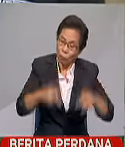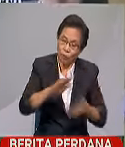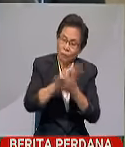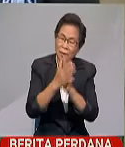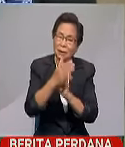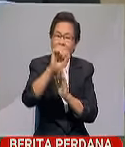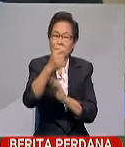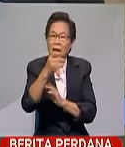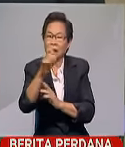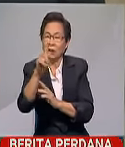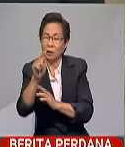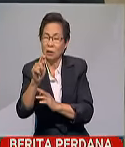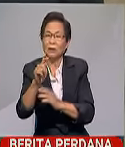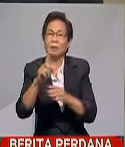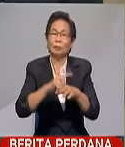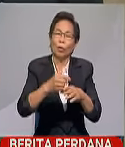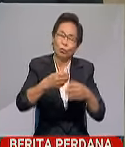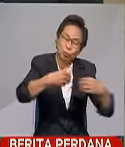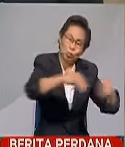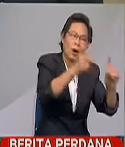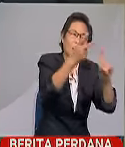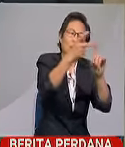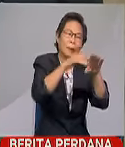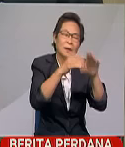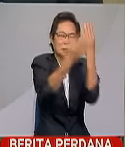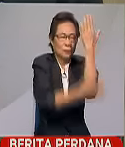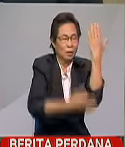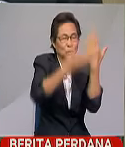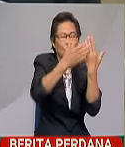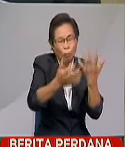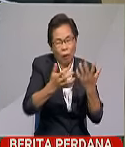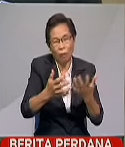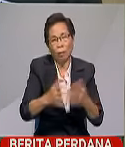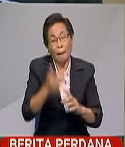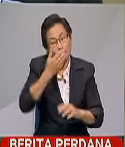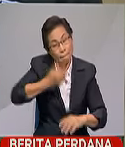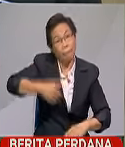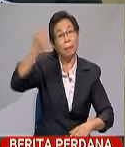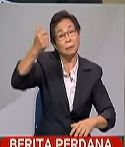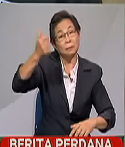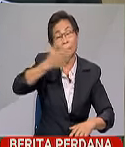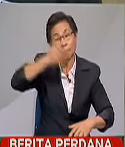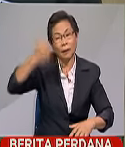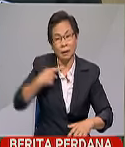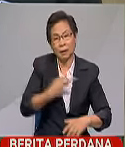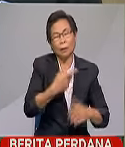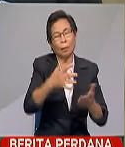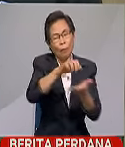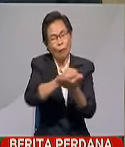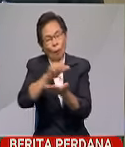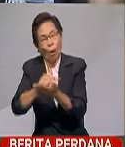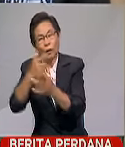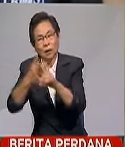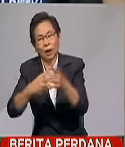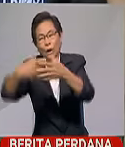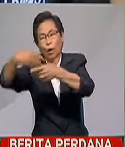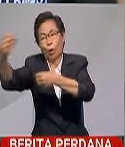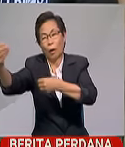mau minta pos ke Semenanjung, dan yang best sekali kita ada permintaan dari